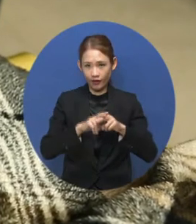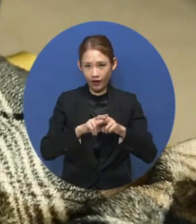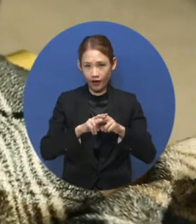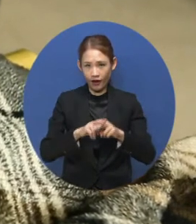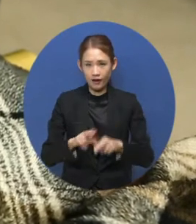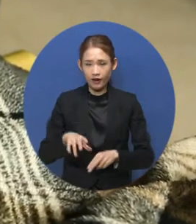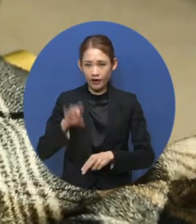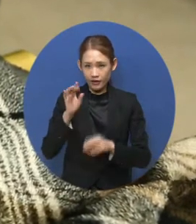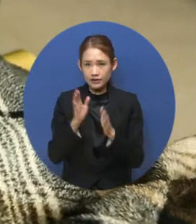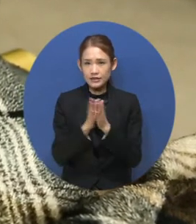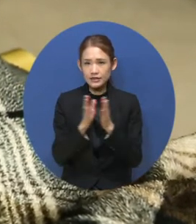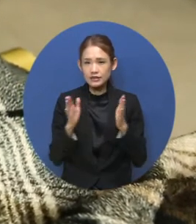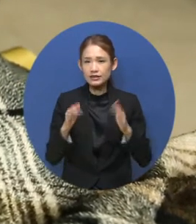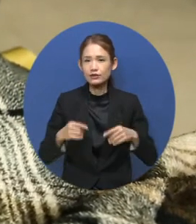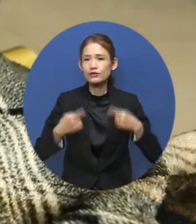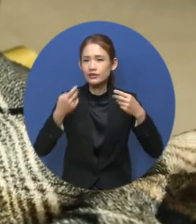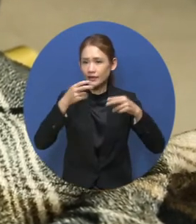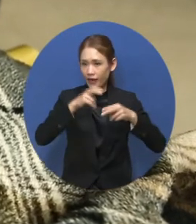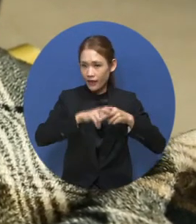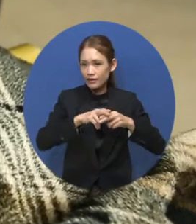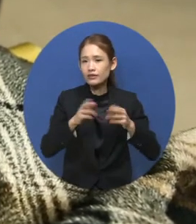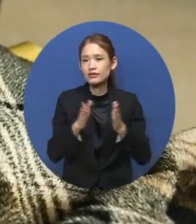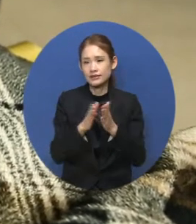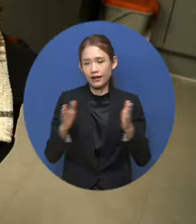이제부터 시작이죠.